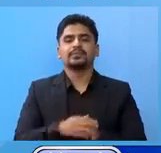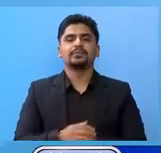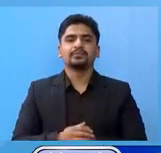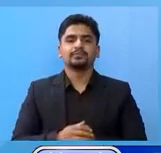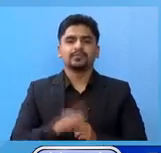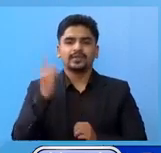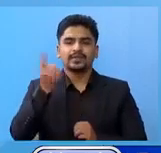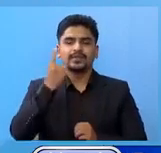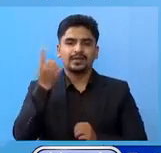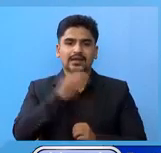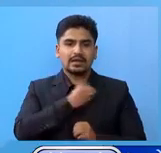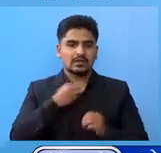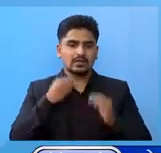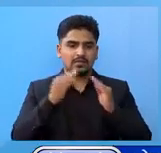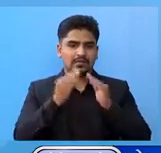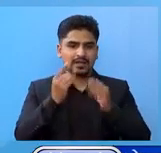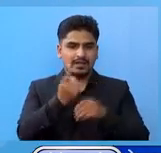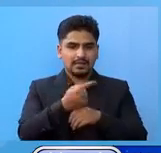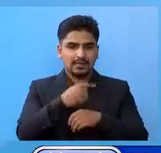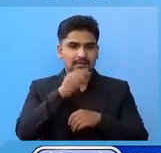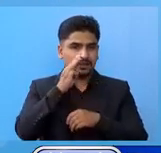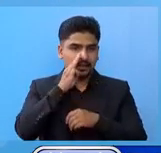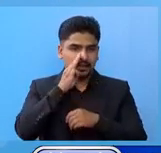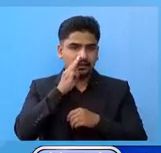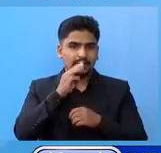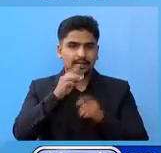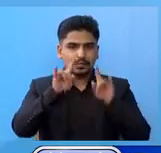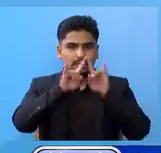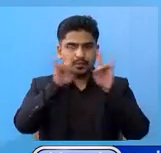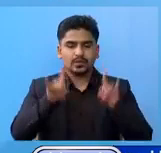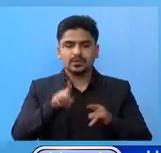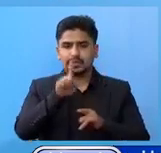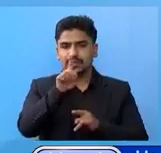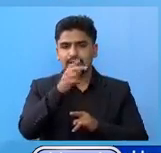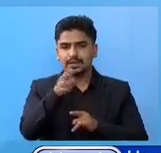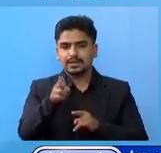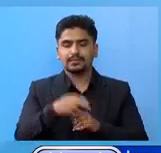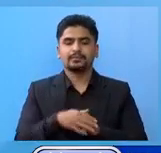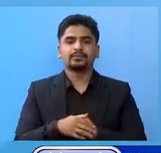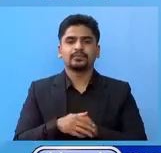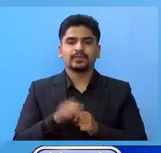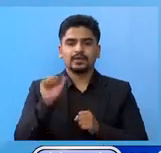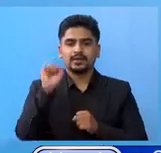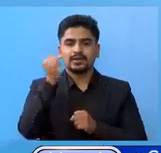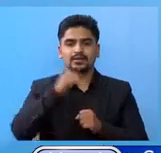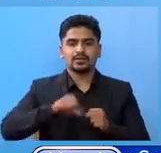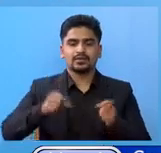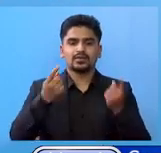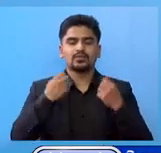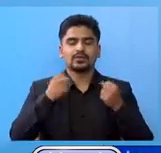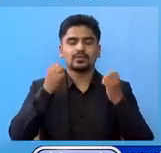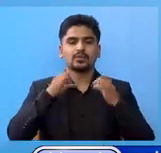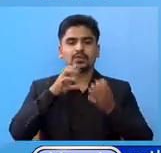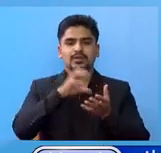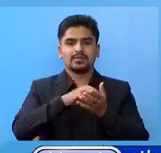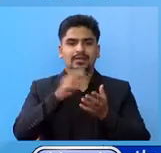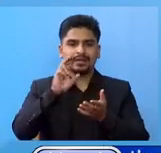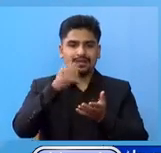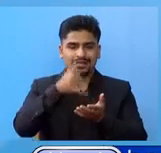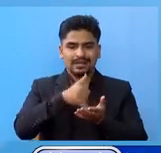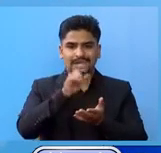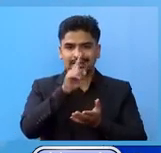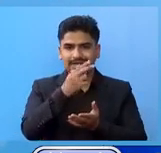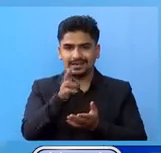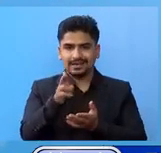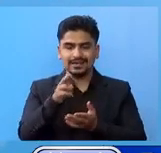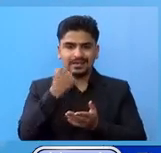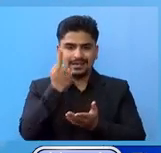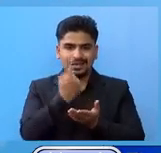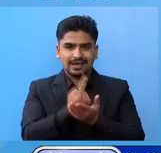न